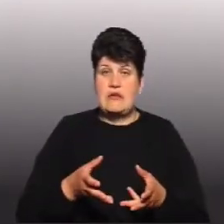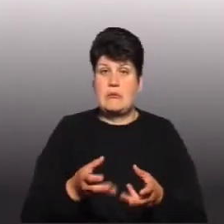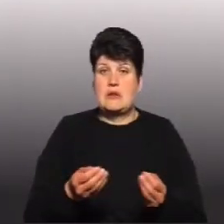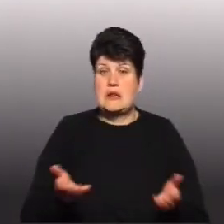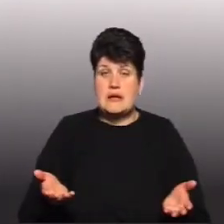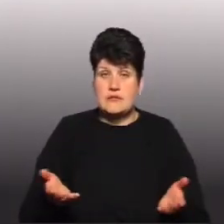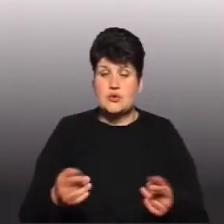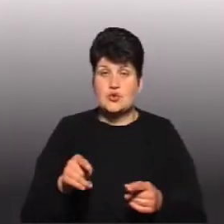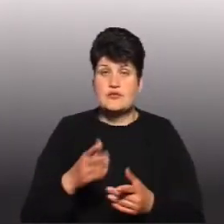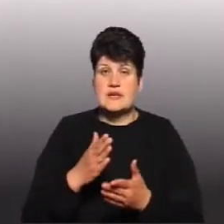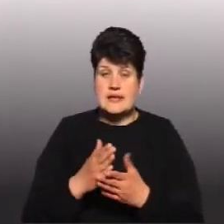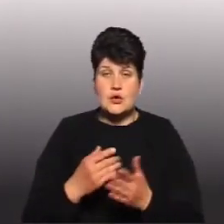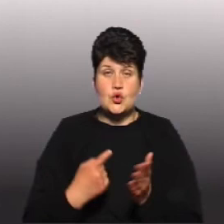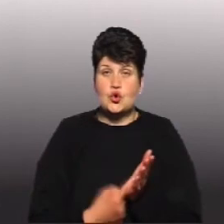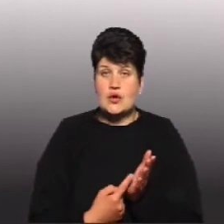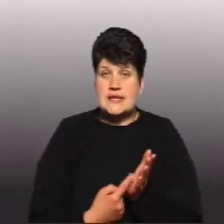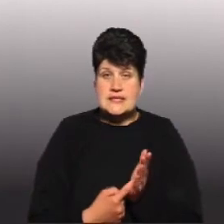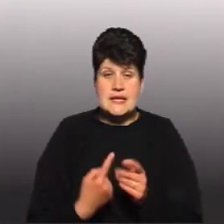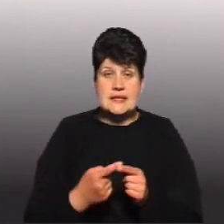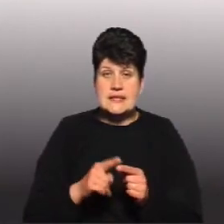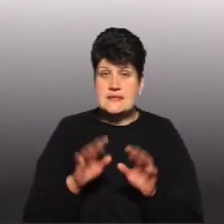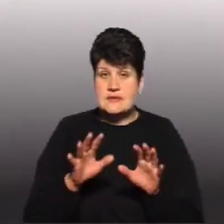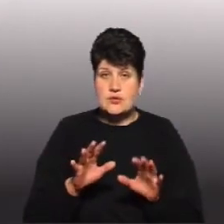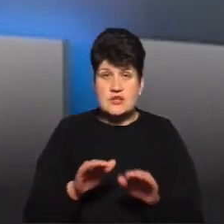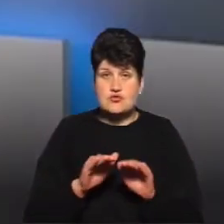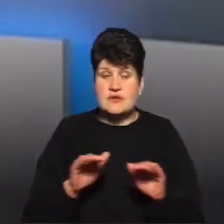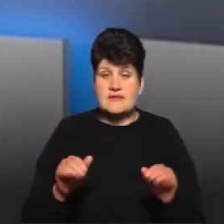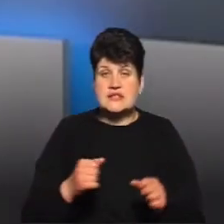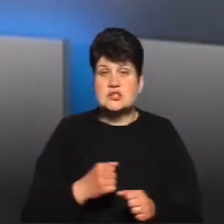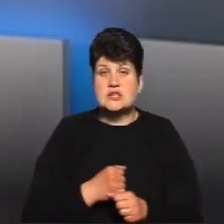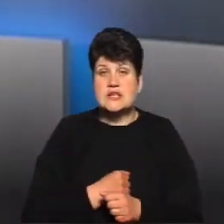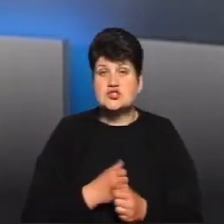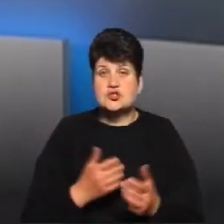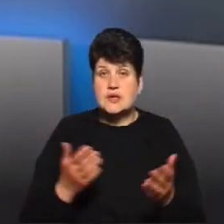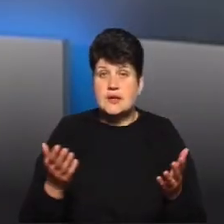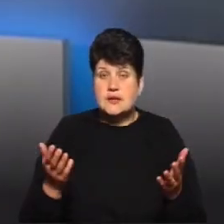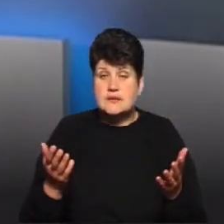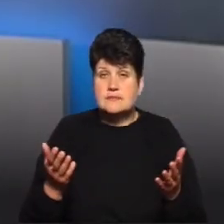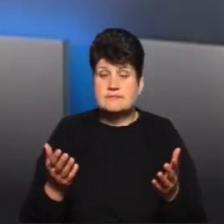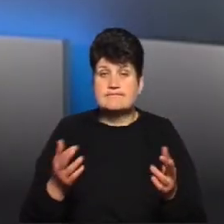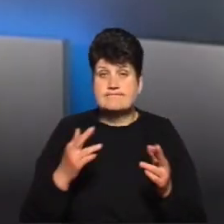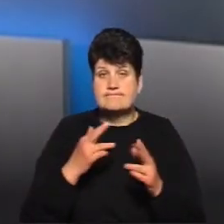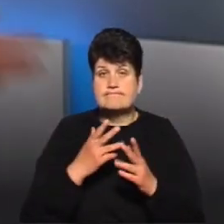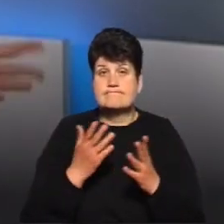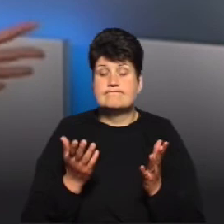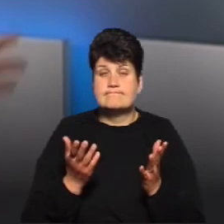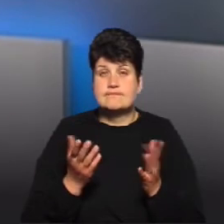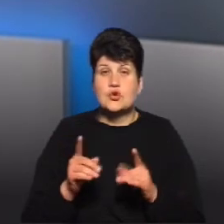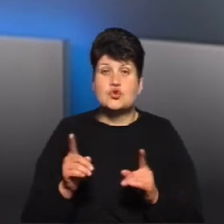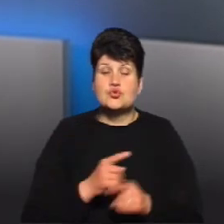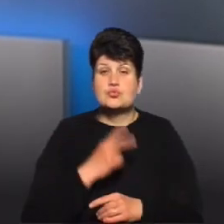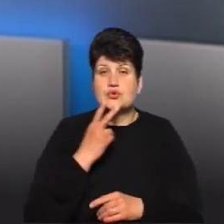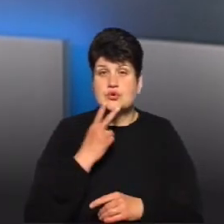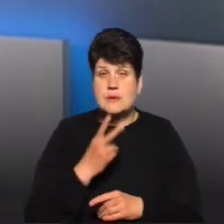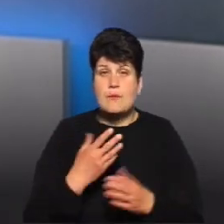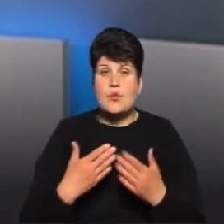але доказати це в законодавчому рівні, на жаль, оце така якби, прогалина. А що спостерігається по відношенню до